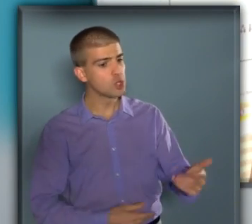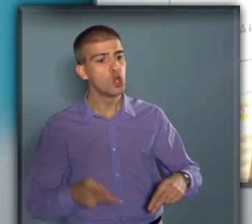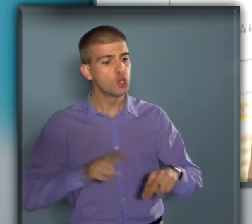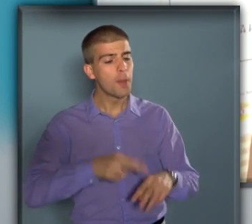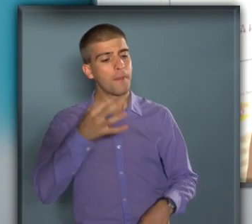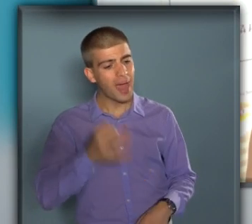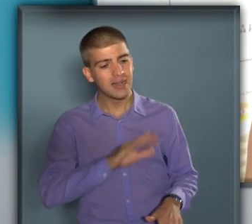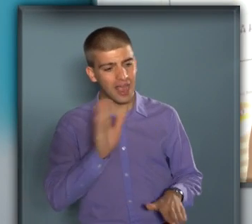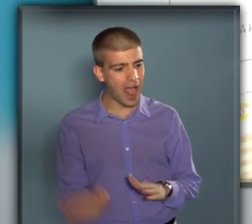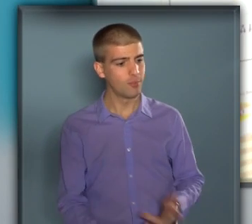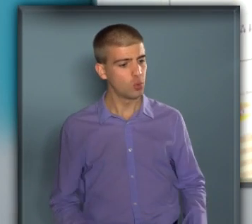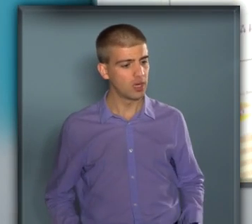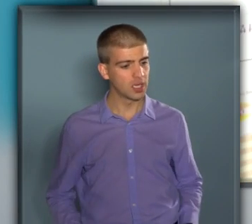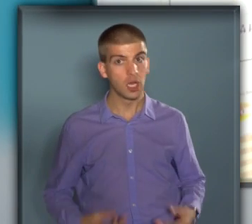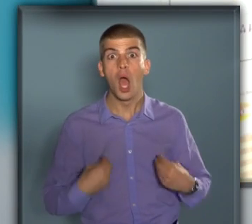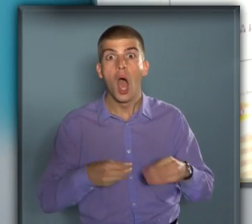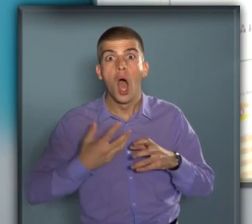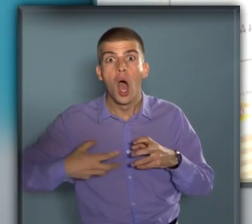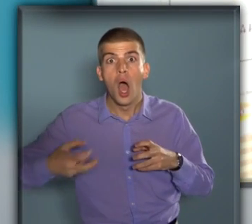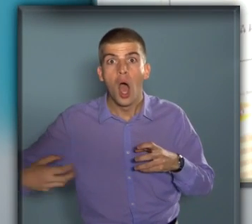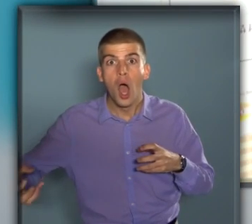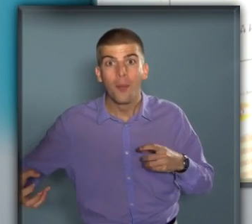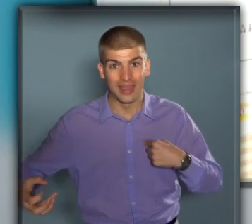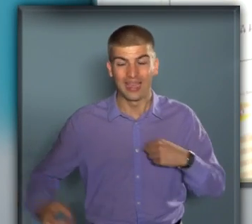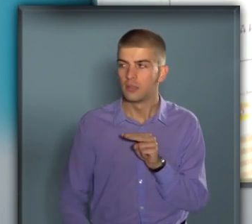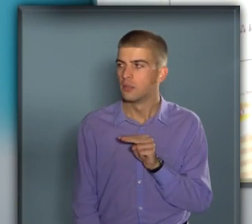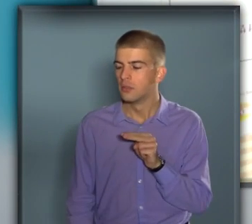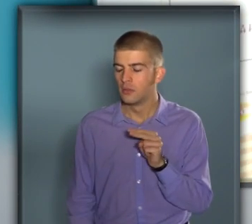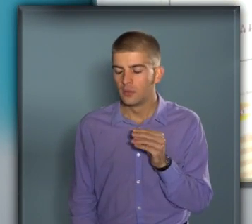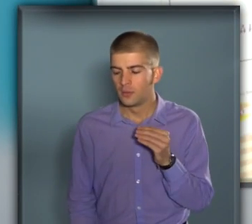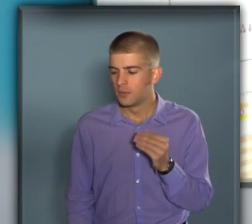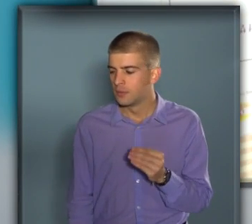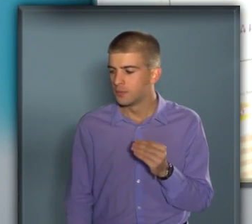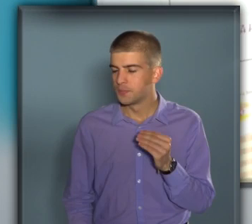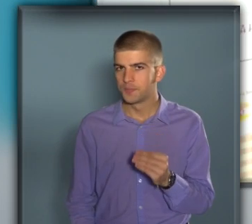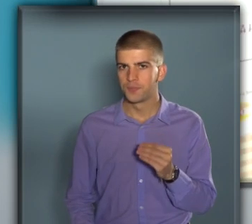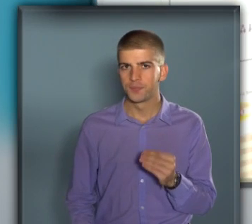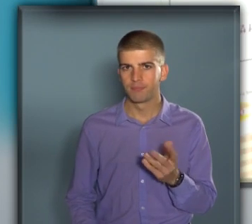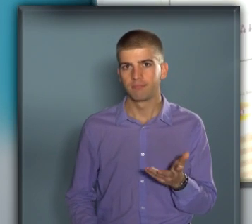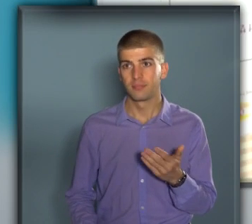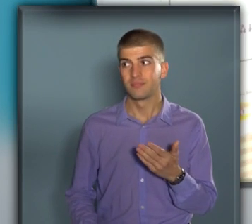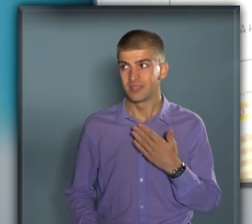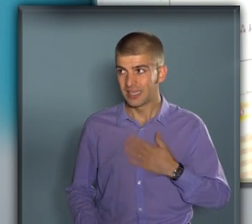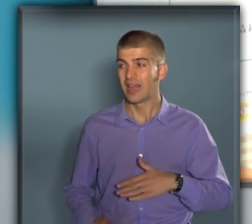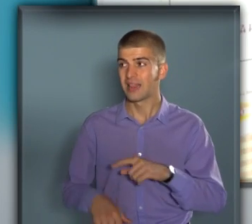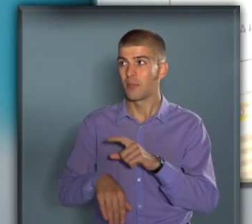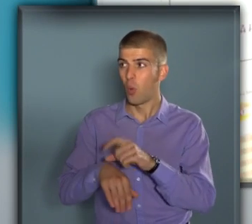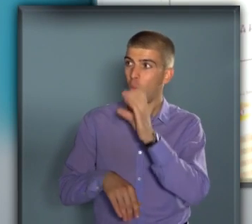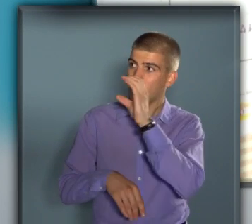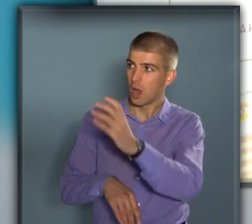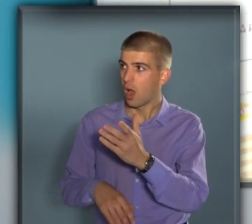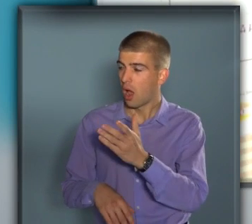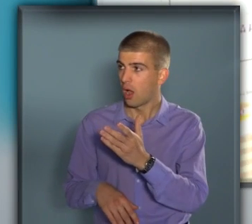percek telnek el. És amikor ott ülök, akkor érzek magamban egy ilyen sürgetést, hogy szeretném nézni az órámat, hogy